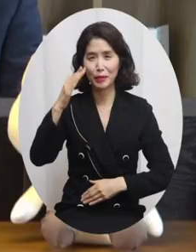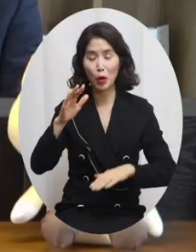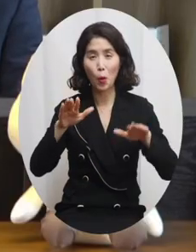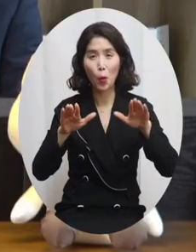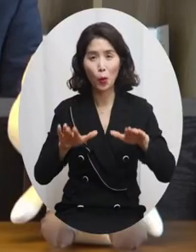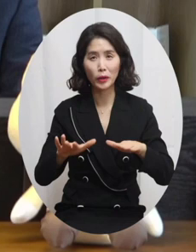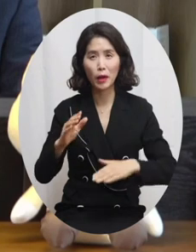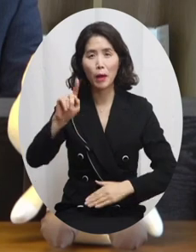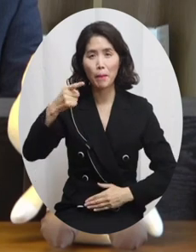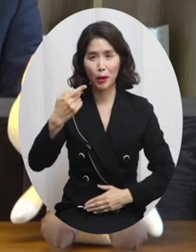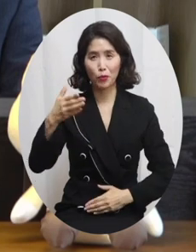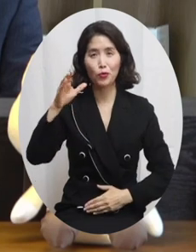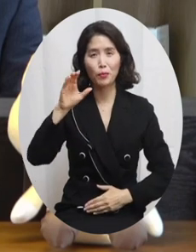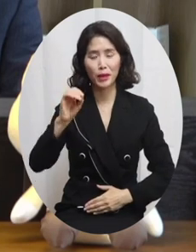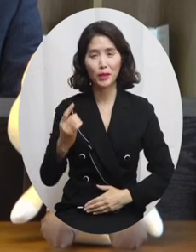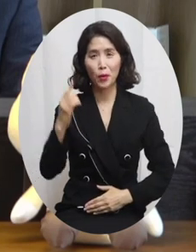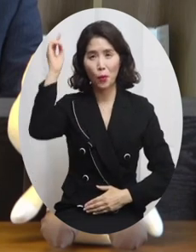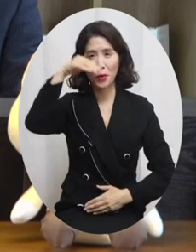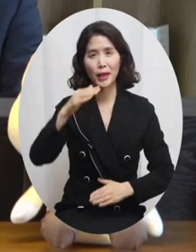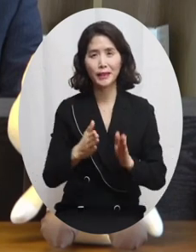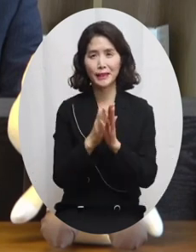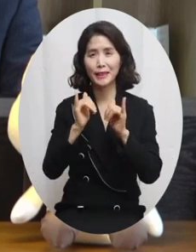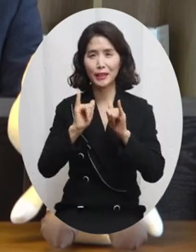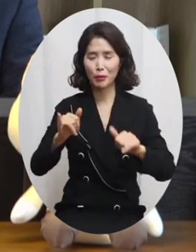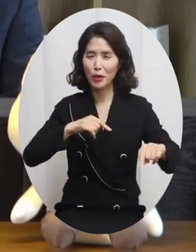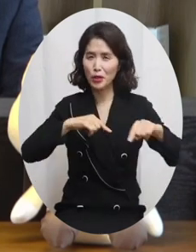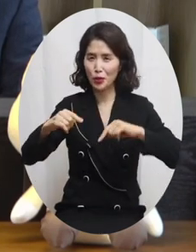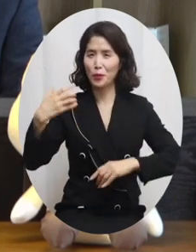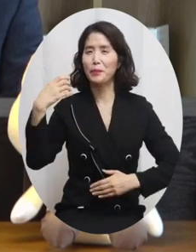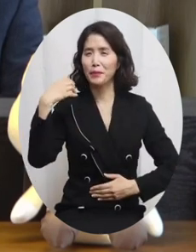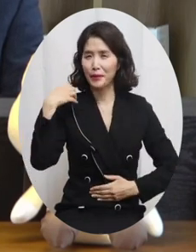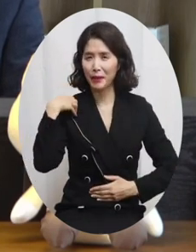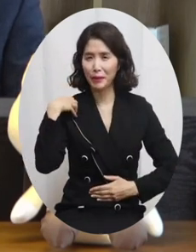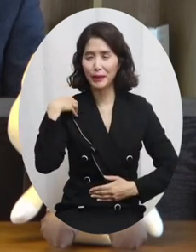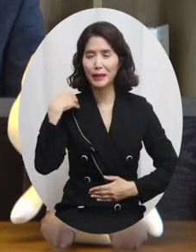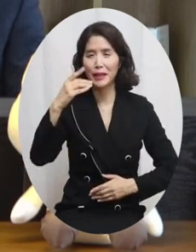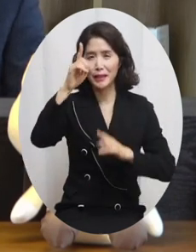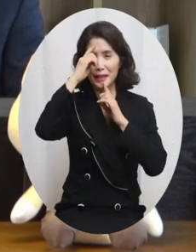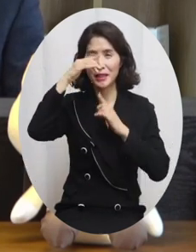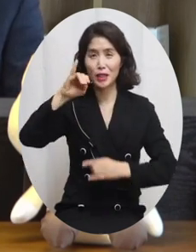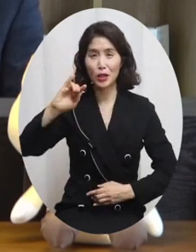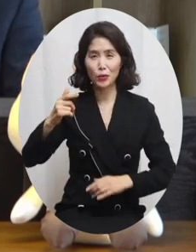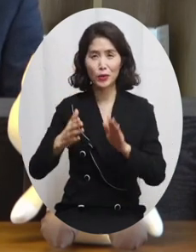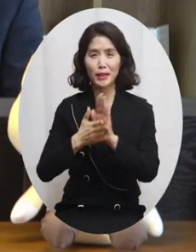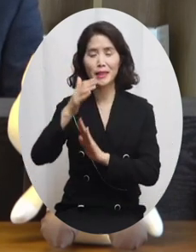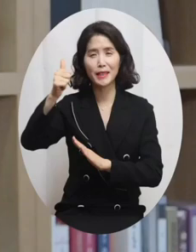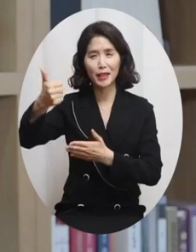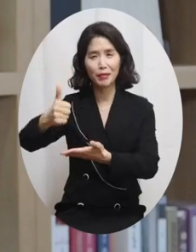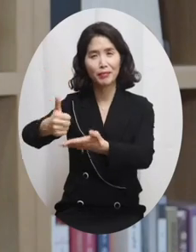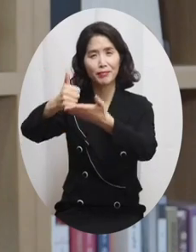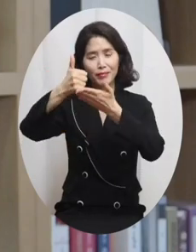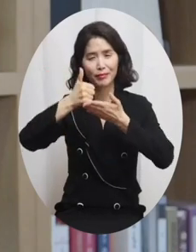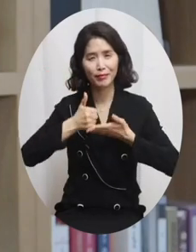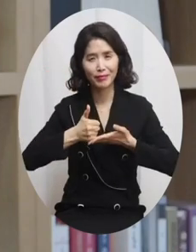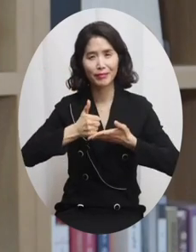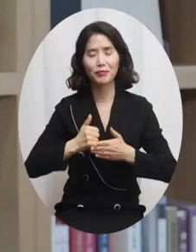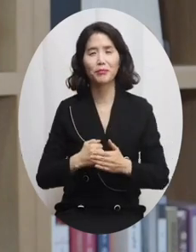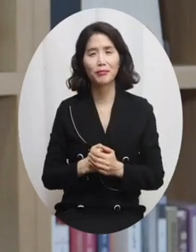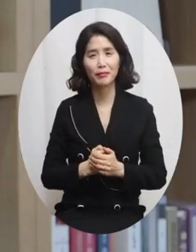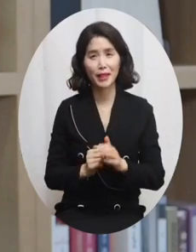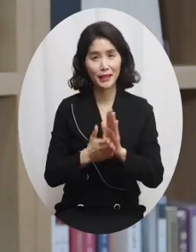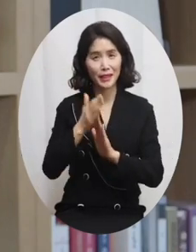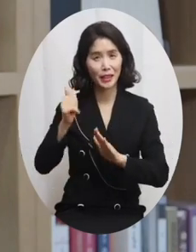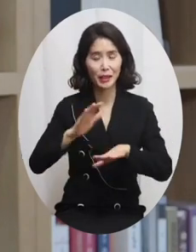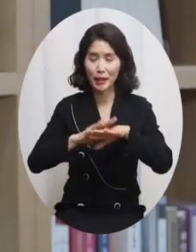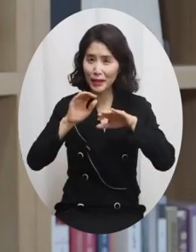오늘은 109만 고향 시민의 시정을 책임지고 계신 이재준 고향시장님 함께 오셨습니다.